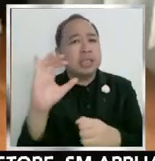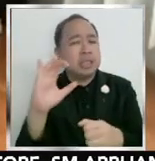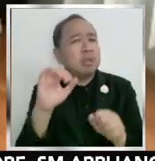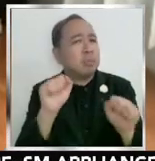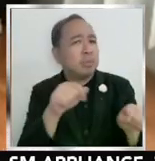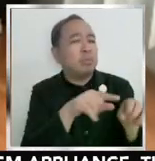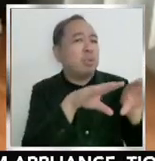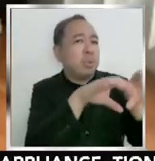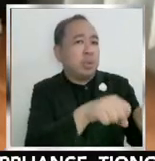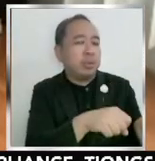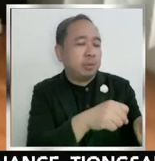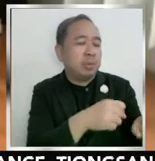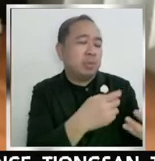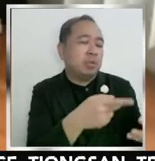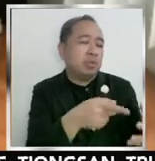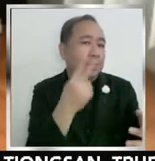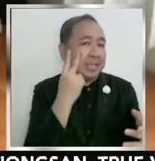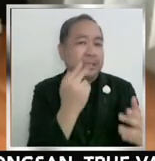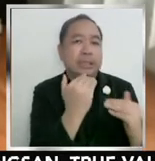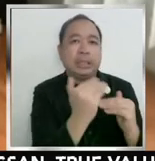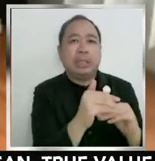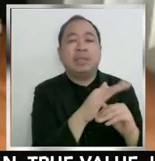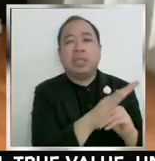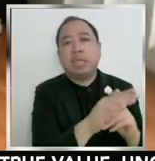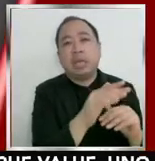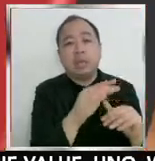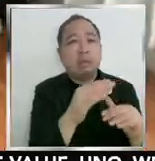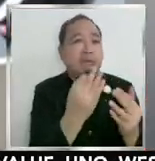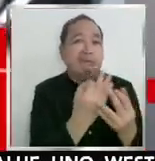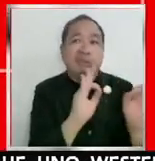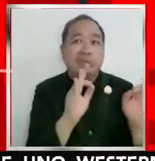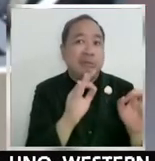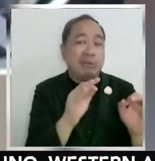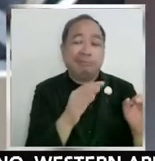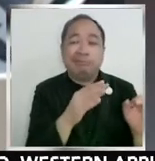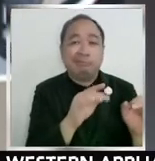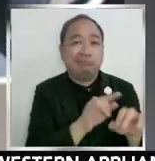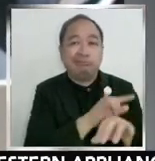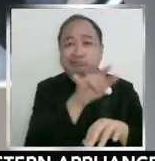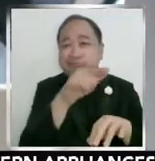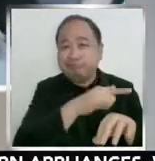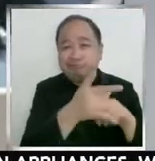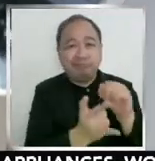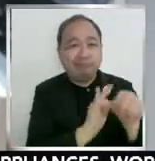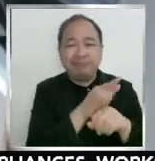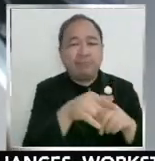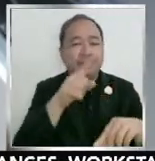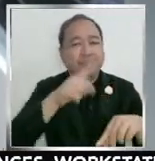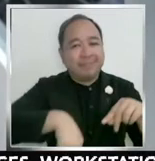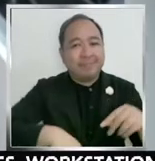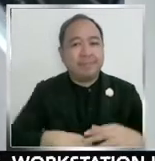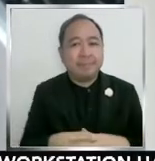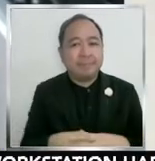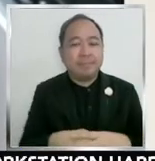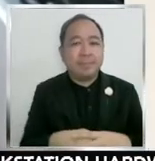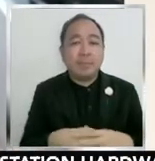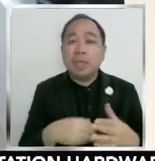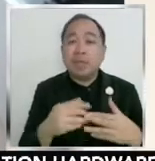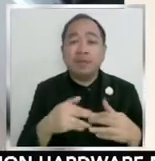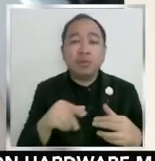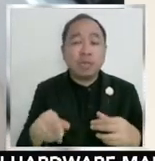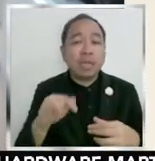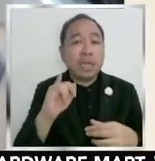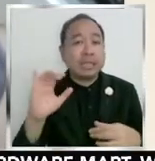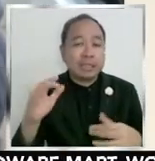Magiging limitado talaga yung galaw ng tao na may warrant of arrest. Kahit hindi na pwedeng iapela ang desisyon ng ICC